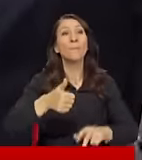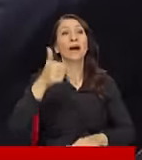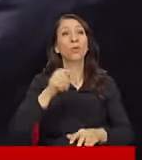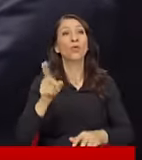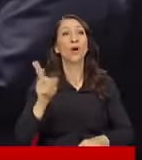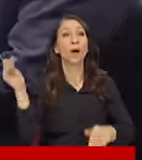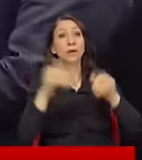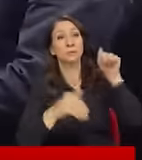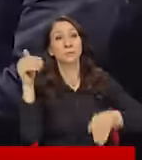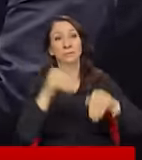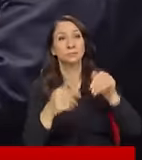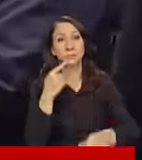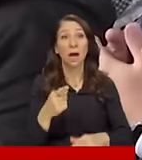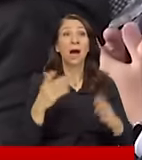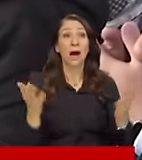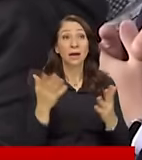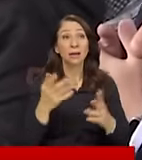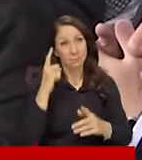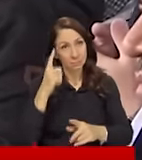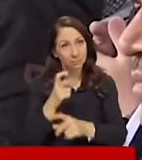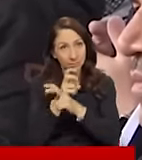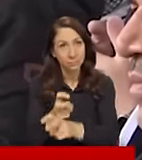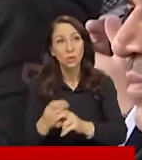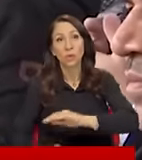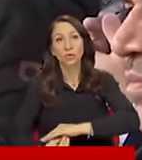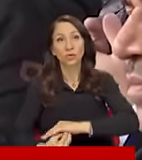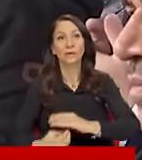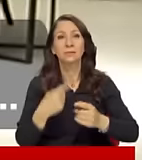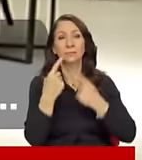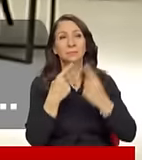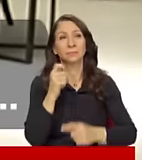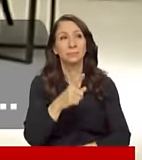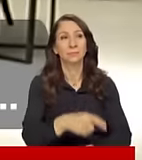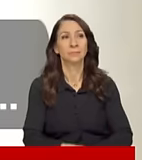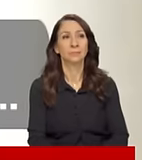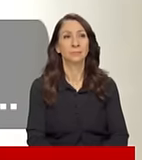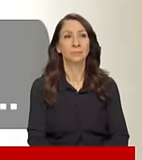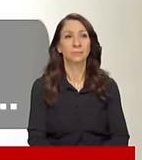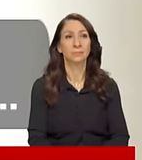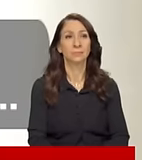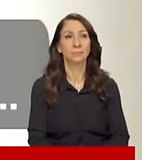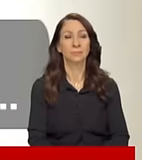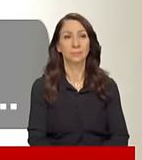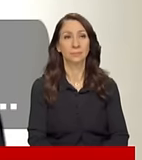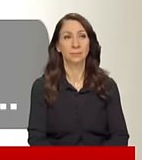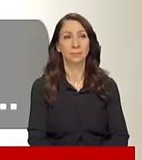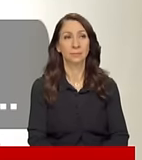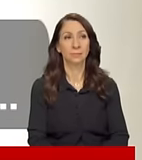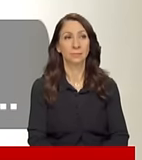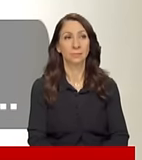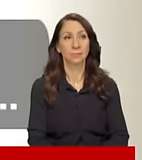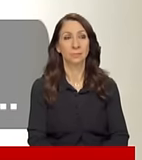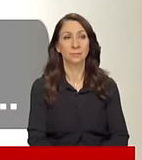Şanlıurfa'ya çıkartma yaptığını söyledi. Hatta şantaj, tehdit, rüşvet iddiasını dile getirdi. Eski bakanın, yeni bakanın yetkilinin geldiği başka